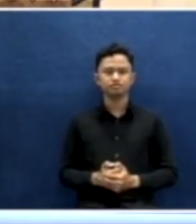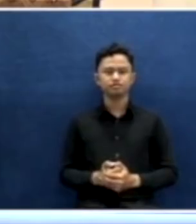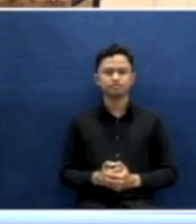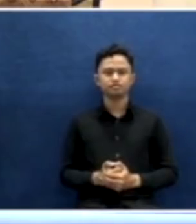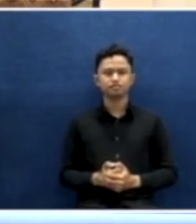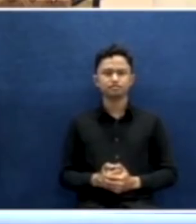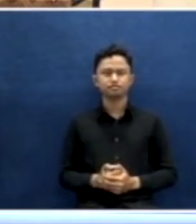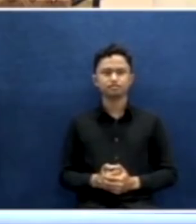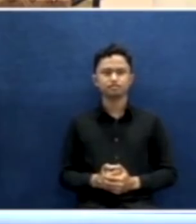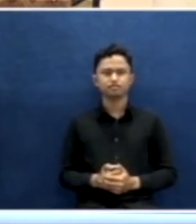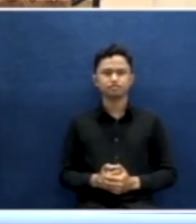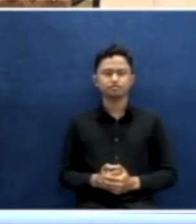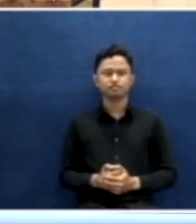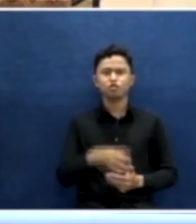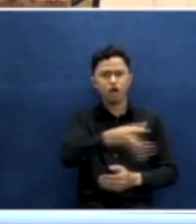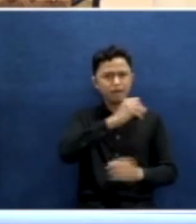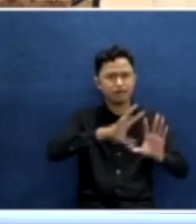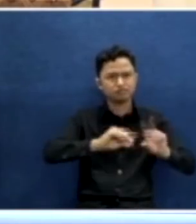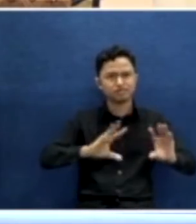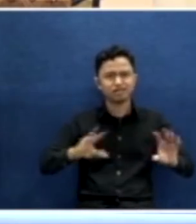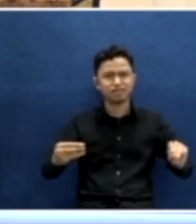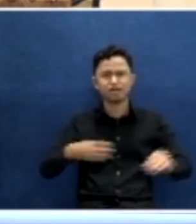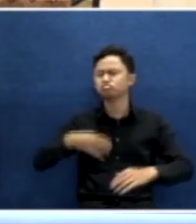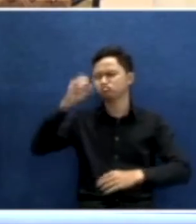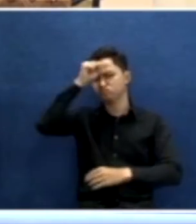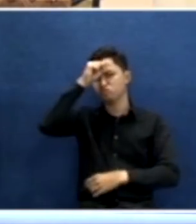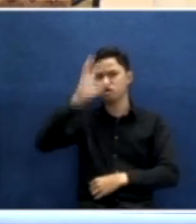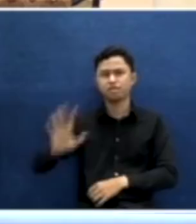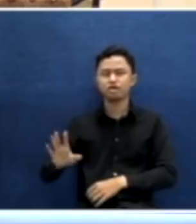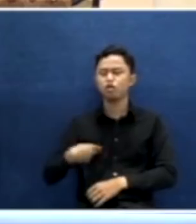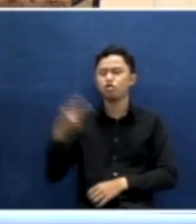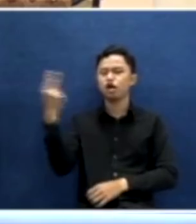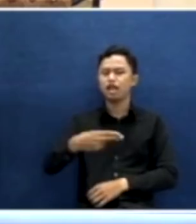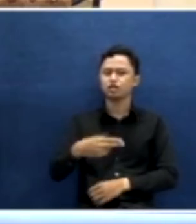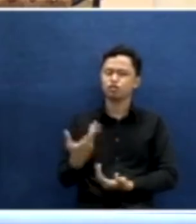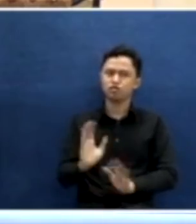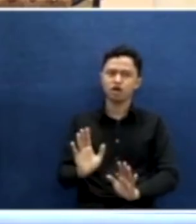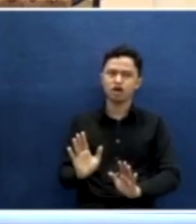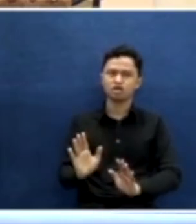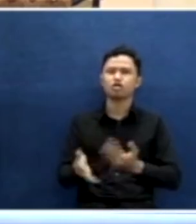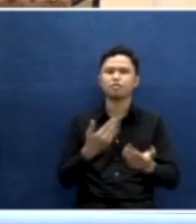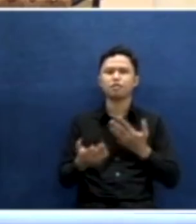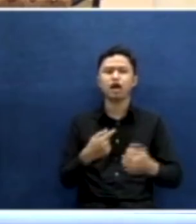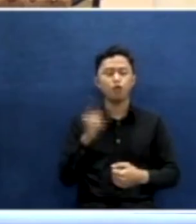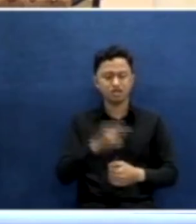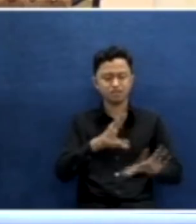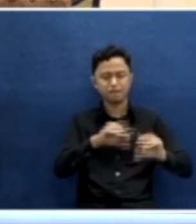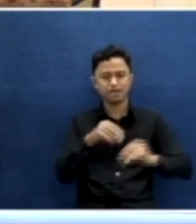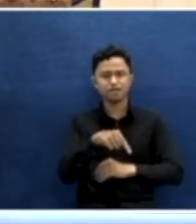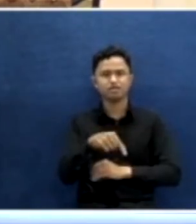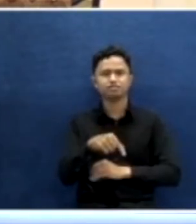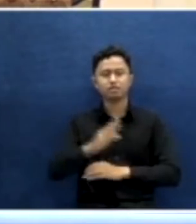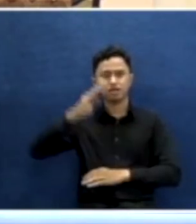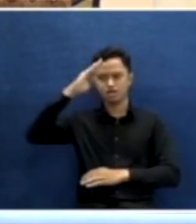Antum ketika mengambil profesi sampai Antum tidak pedulikan itu profesi itu haram dan mengatakan Allah kalau ndak ngambil ini susah nanti Ikhwan